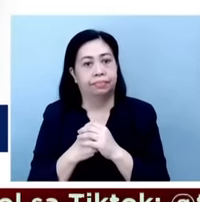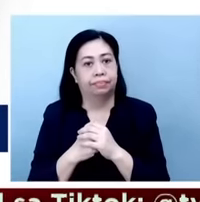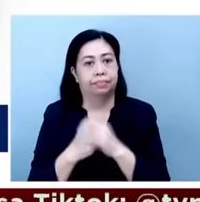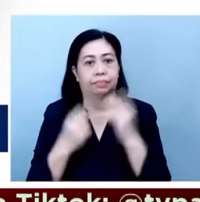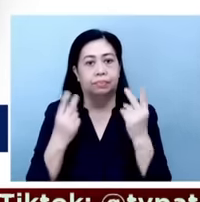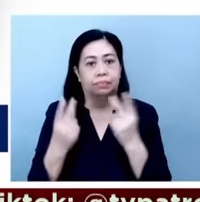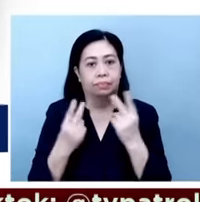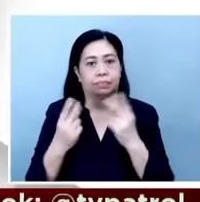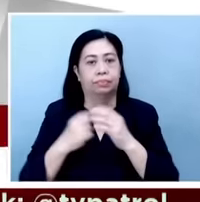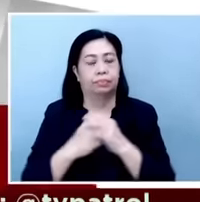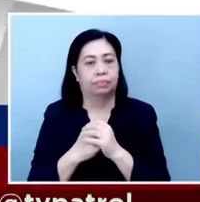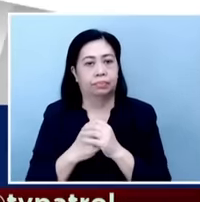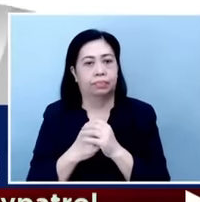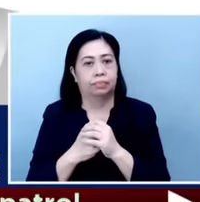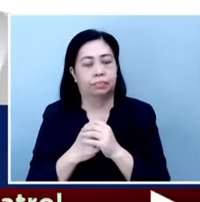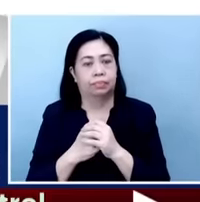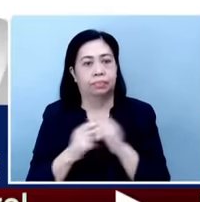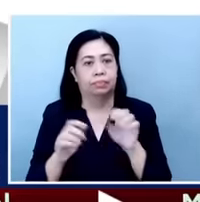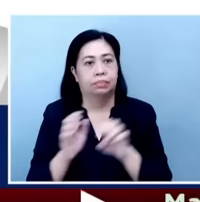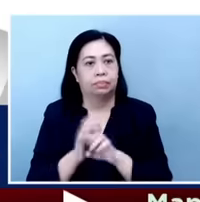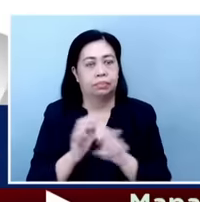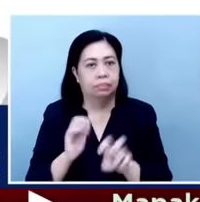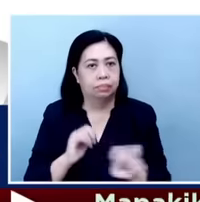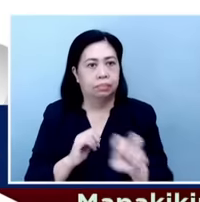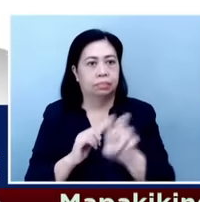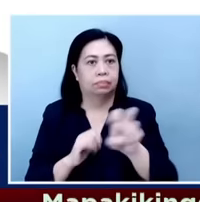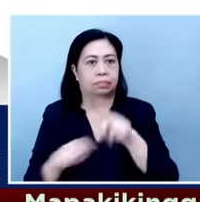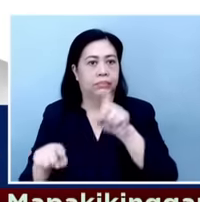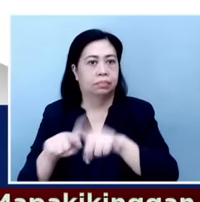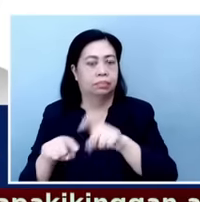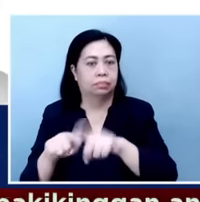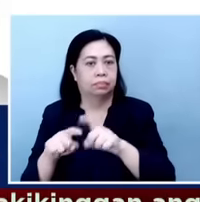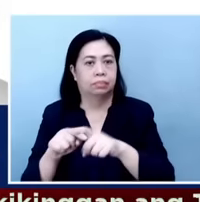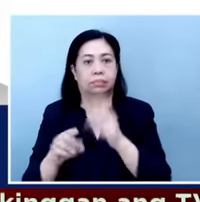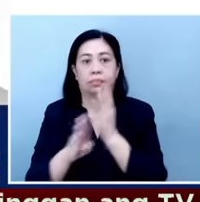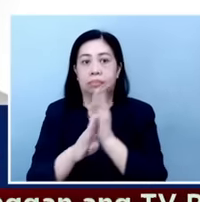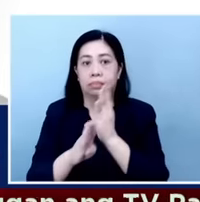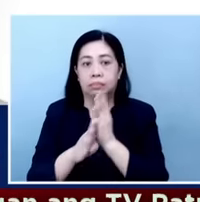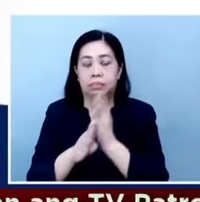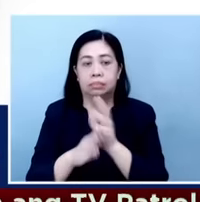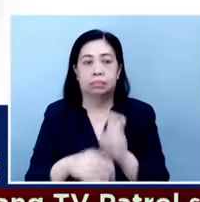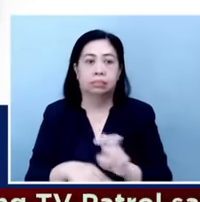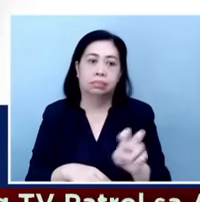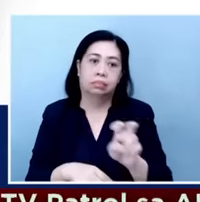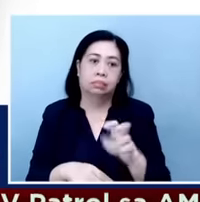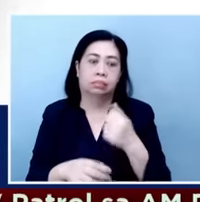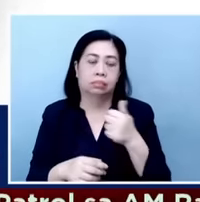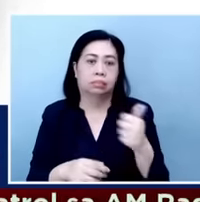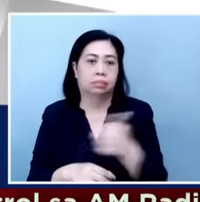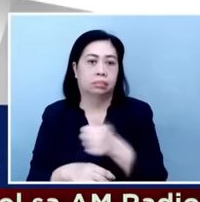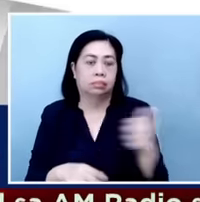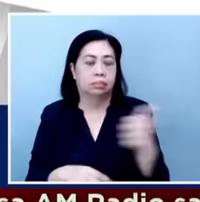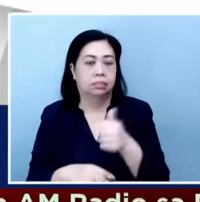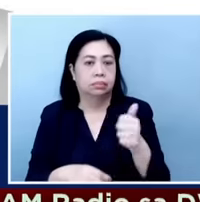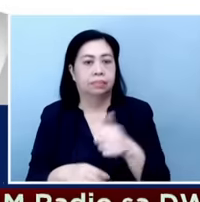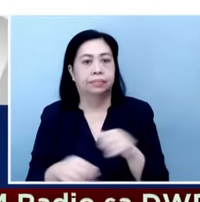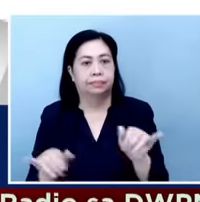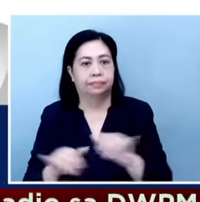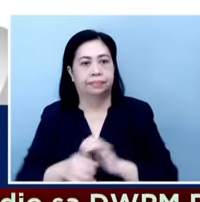tourism industry, no, yung sa mga pag-hire ng mga buses, tour operators and the